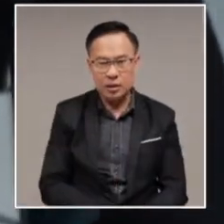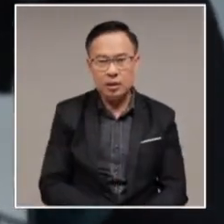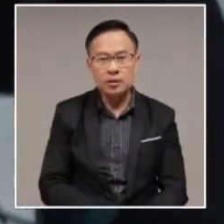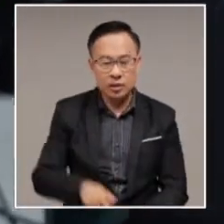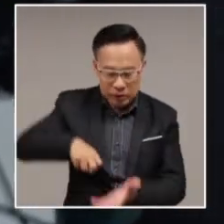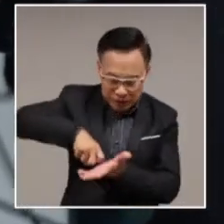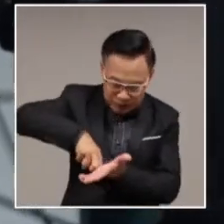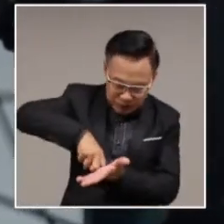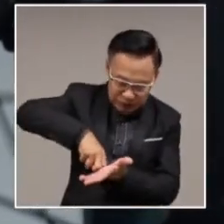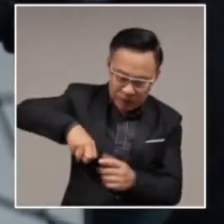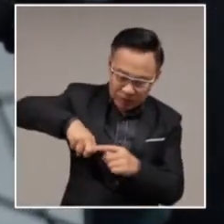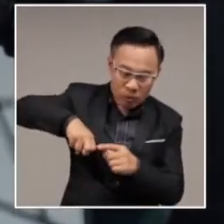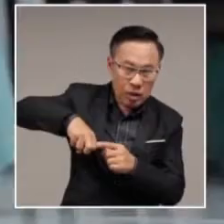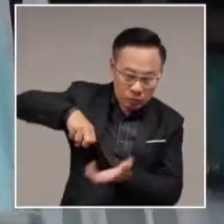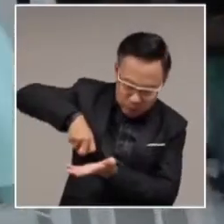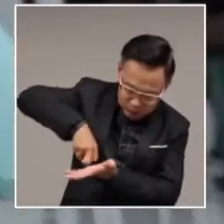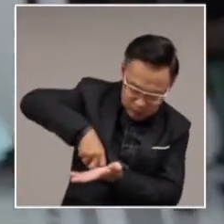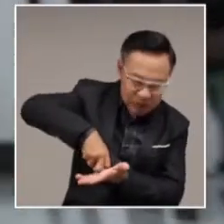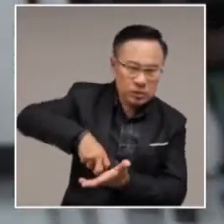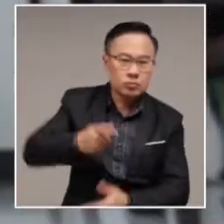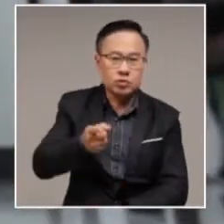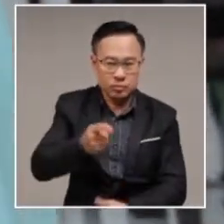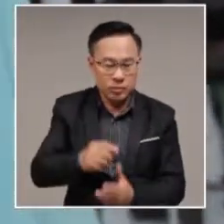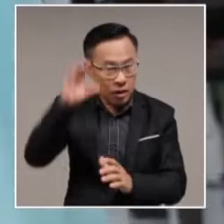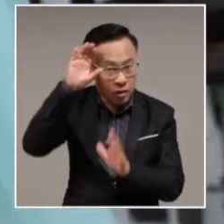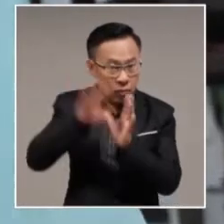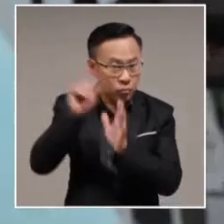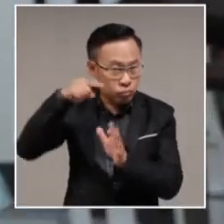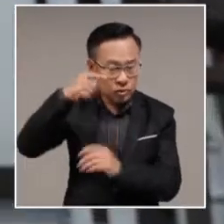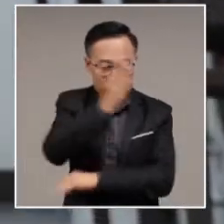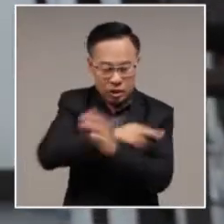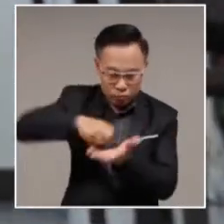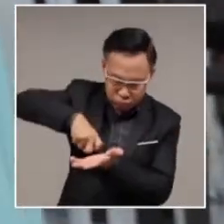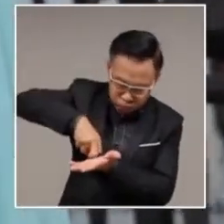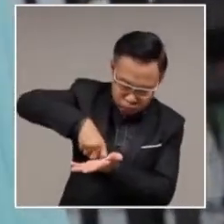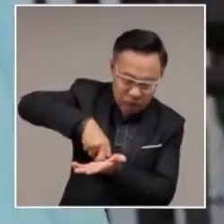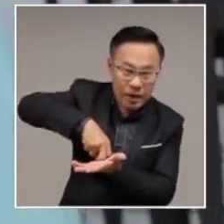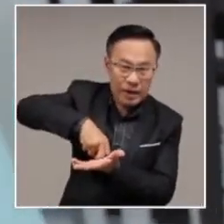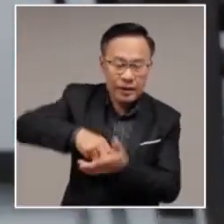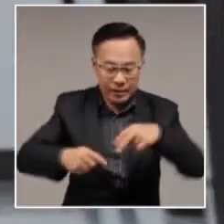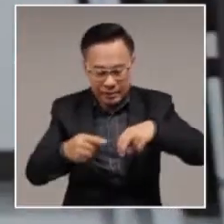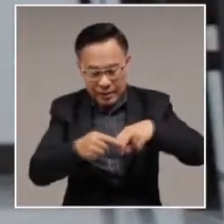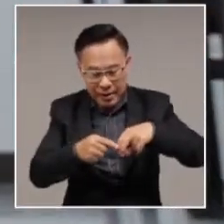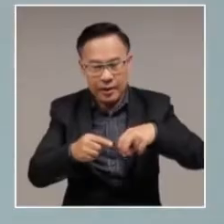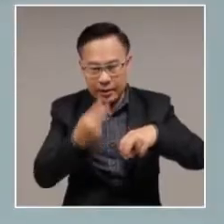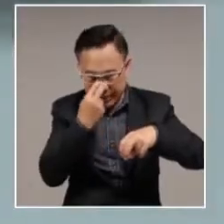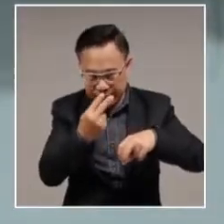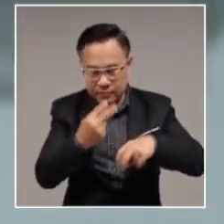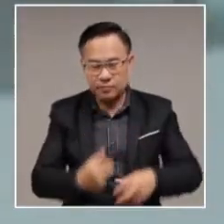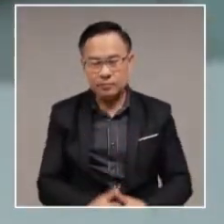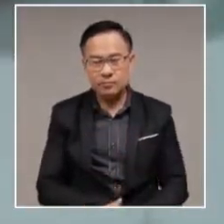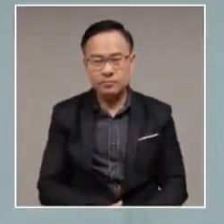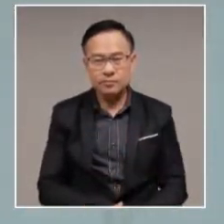จากการเดินค่ะ พาพี่นุ้ยเดินคลานเข่าในบ้านเป็นขาพิการทั้งสองข้าง